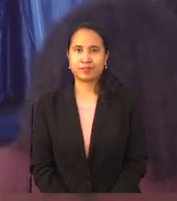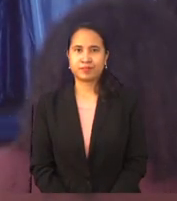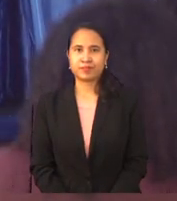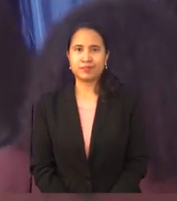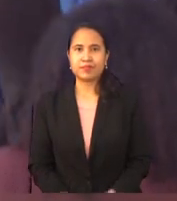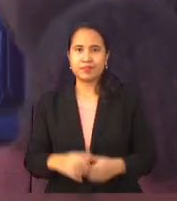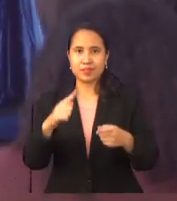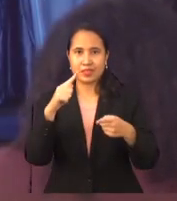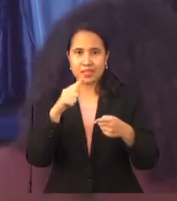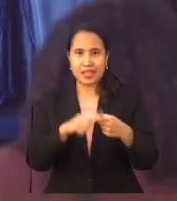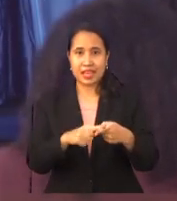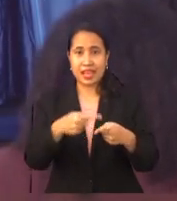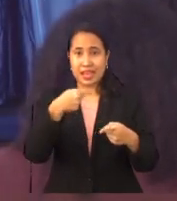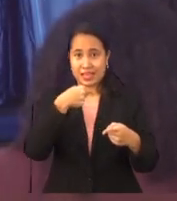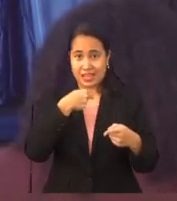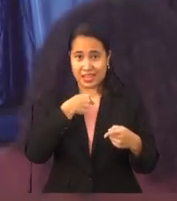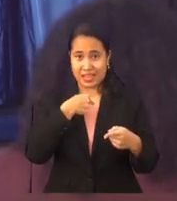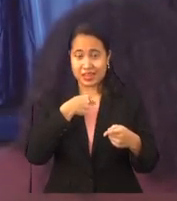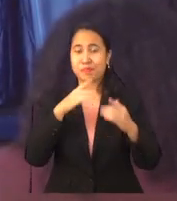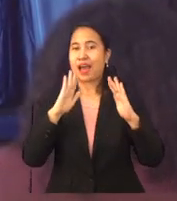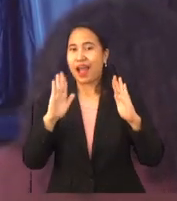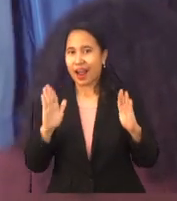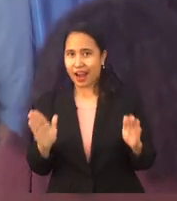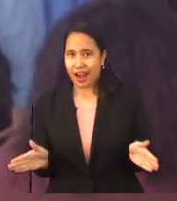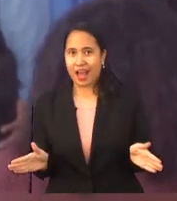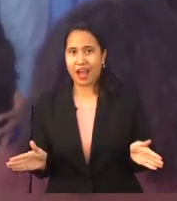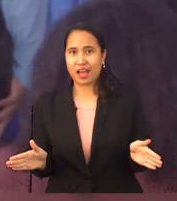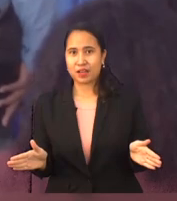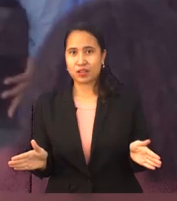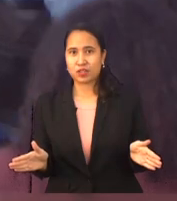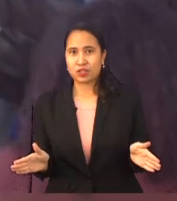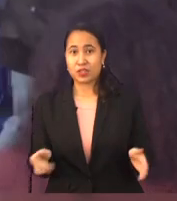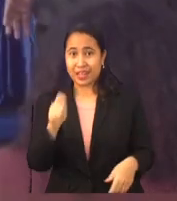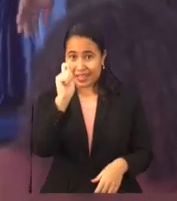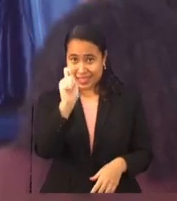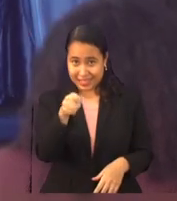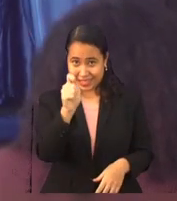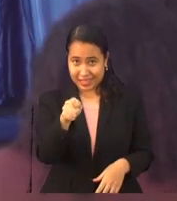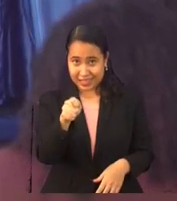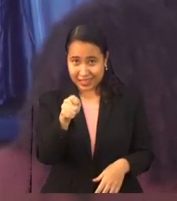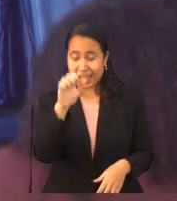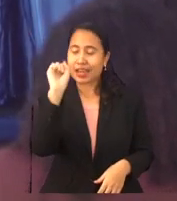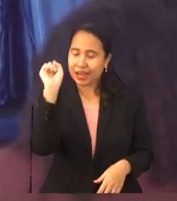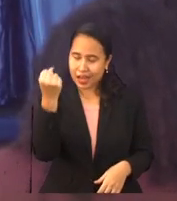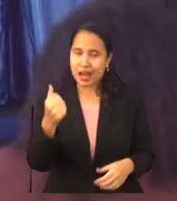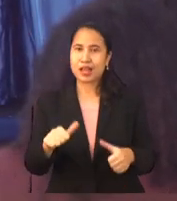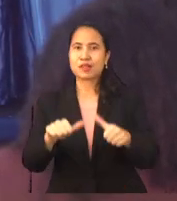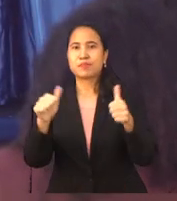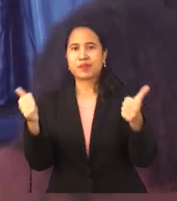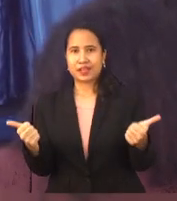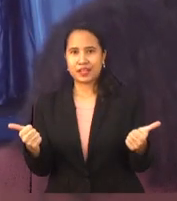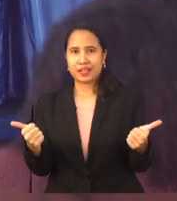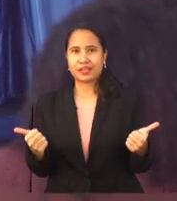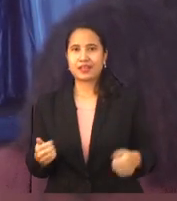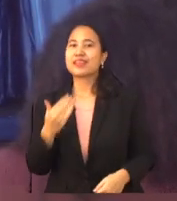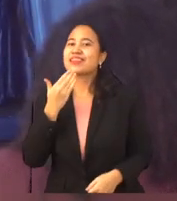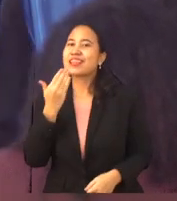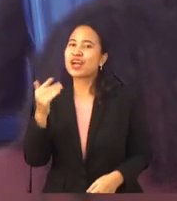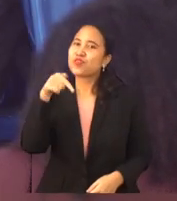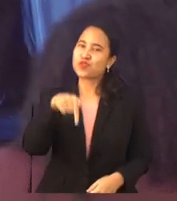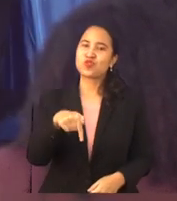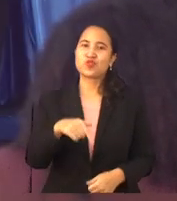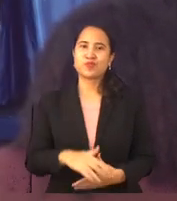En dan trek ik me bij deze ook terug, zodat de zitting een vast start kan gaan. Ik dank u voor dit moment.